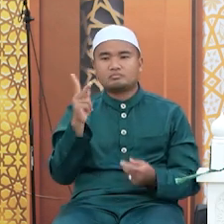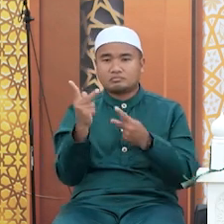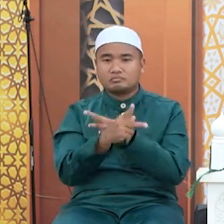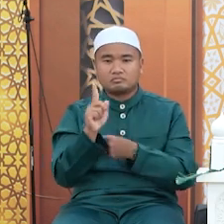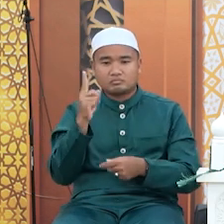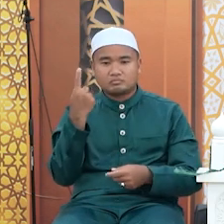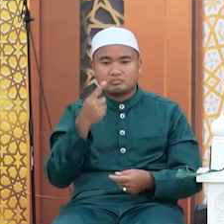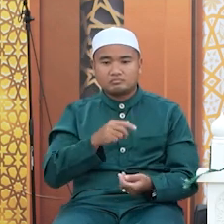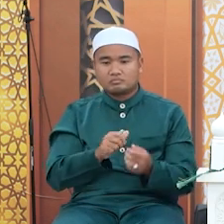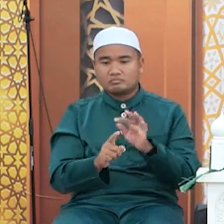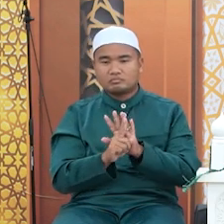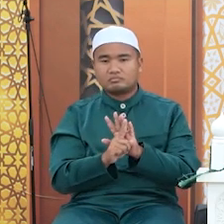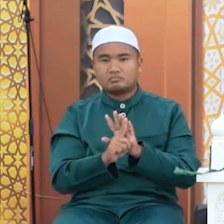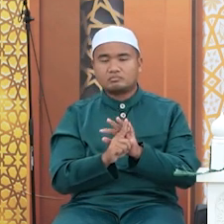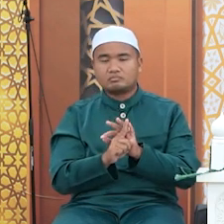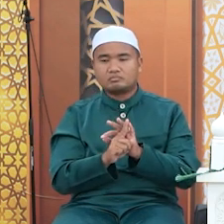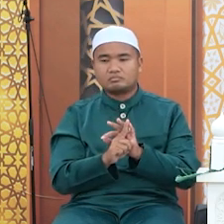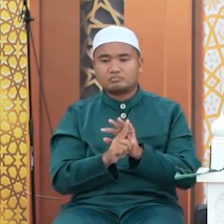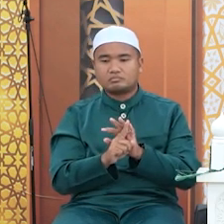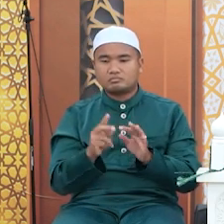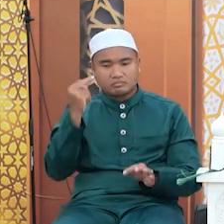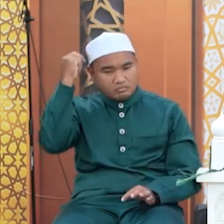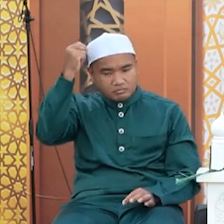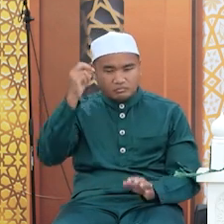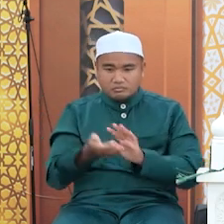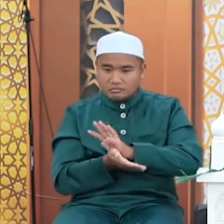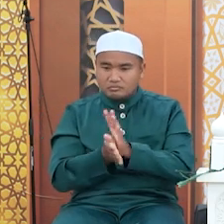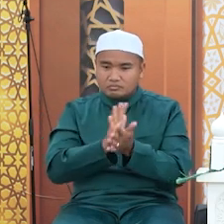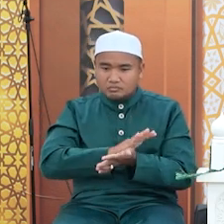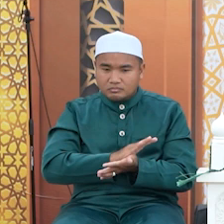je. Hal lain ke Nabi jadi imam.